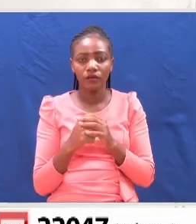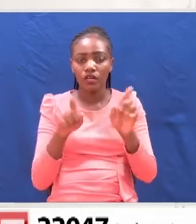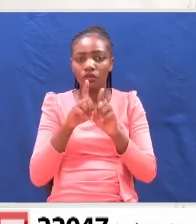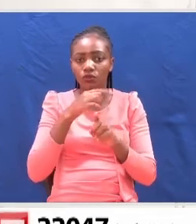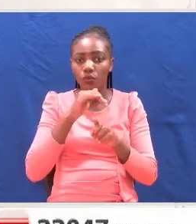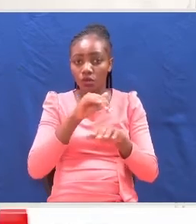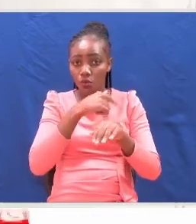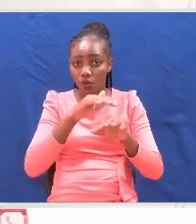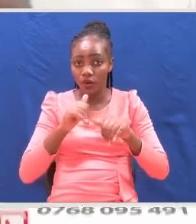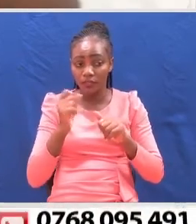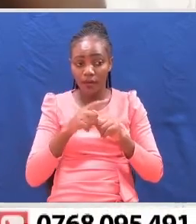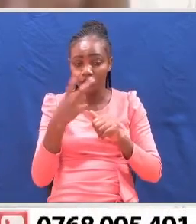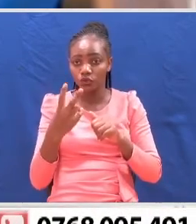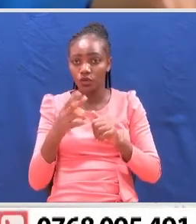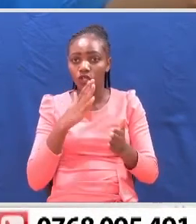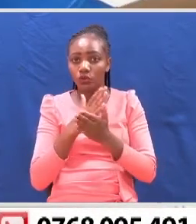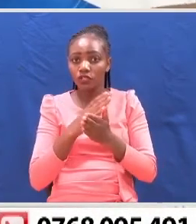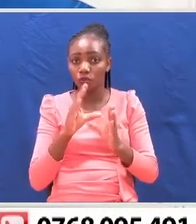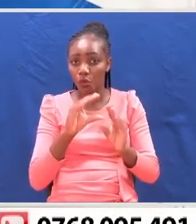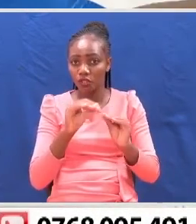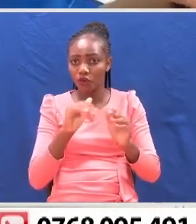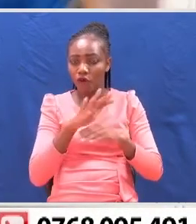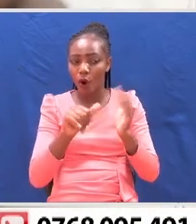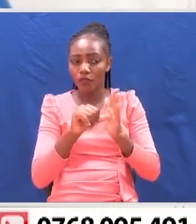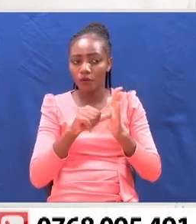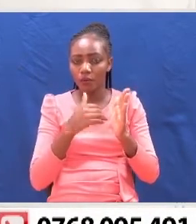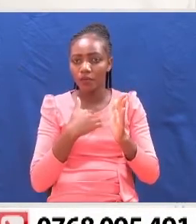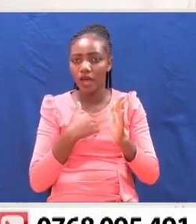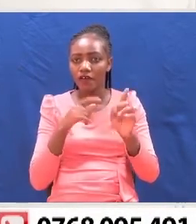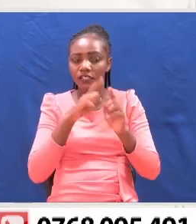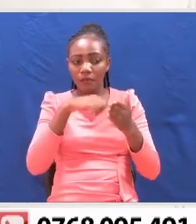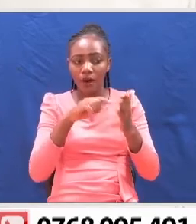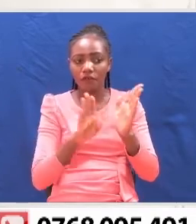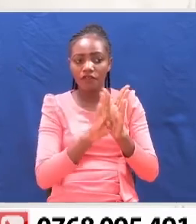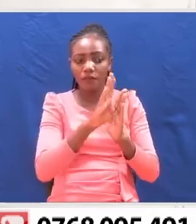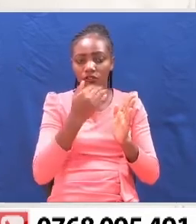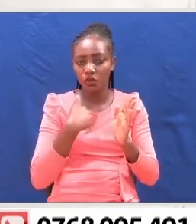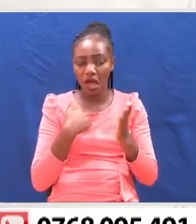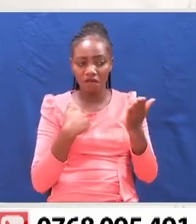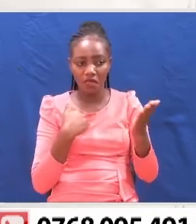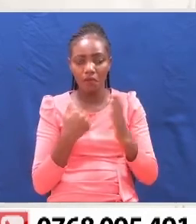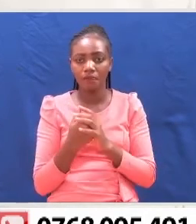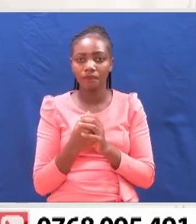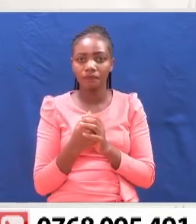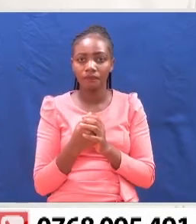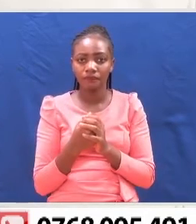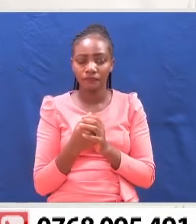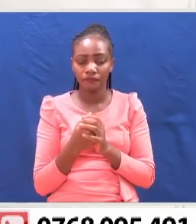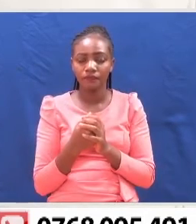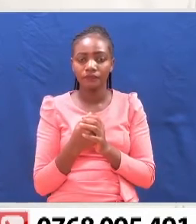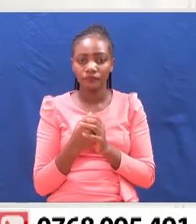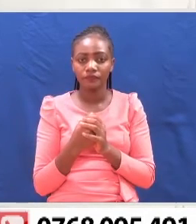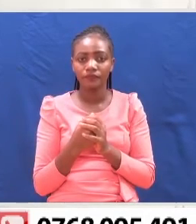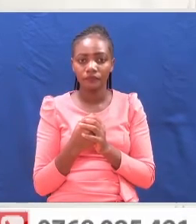pili tutashughulikia na corona, kama itakuwa imerudi chini tutarejea vikao vyetu kama kawaida ili tuweze kufanya